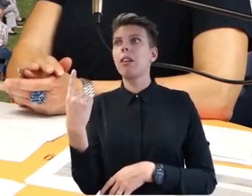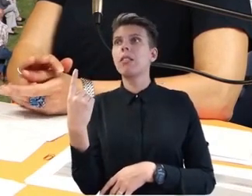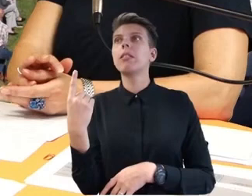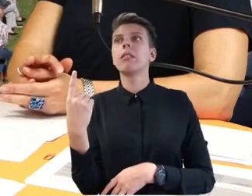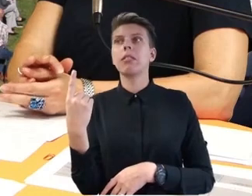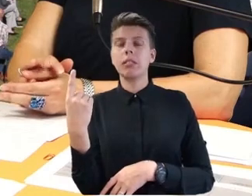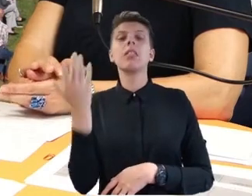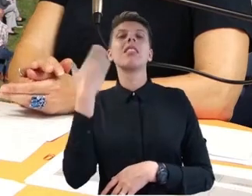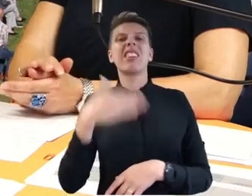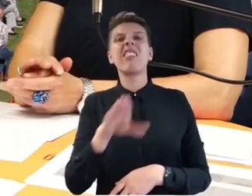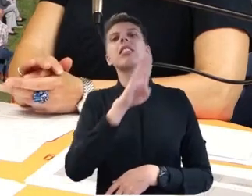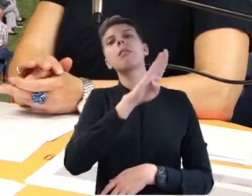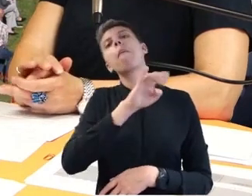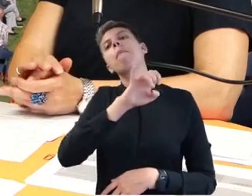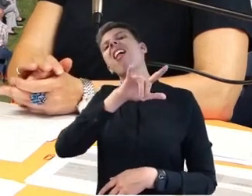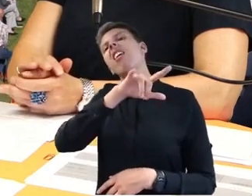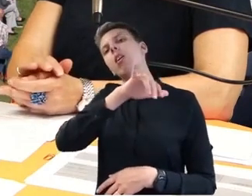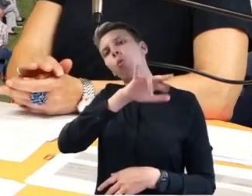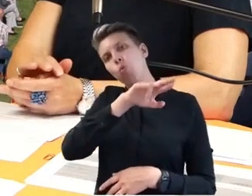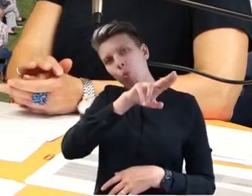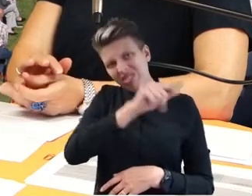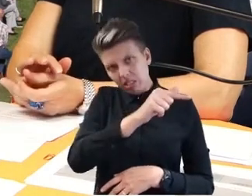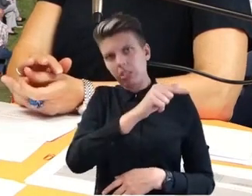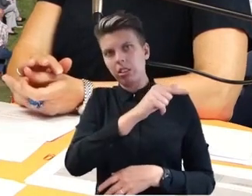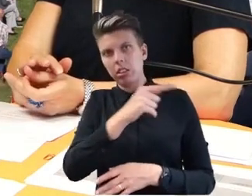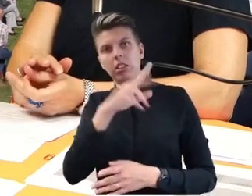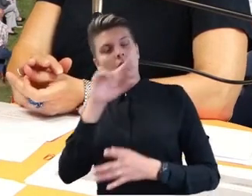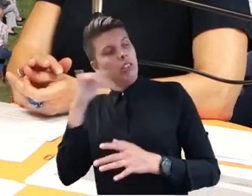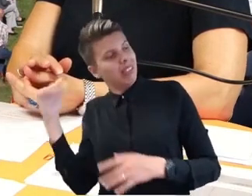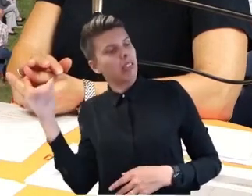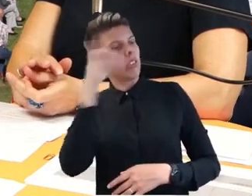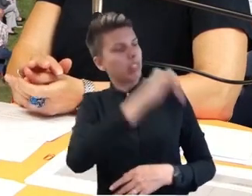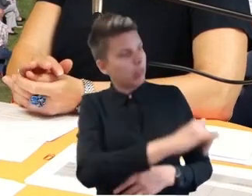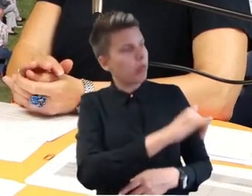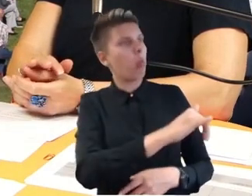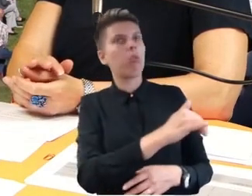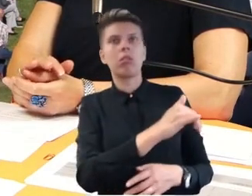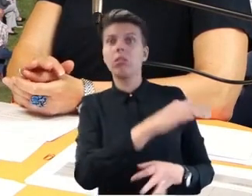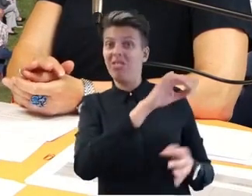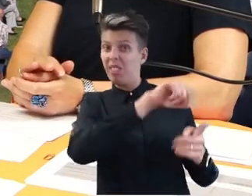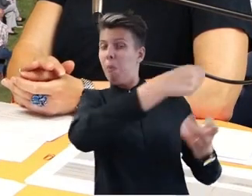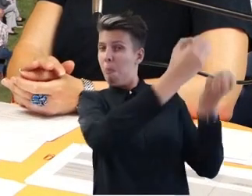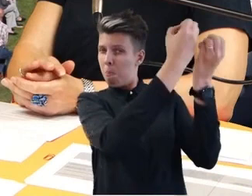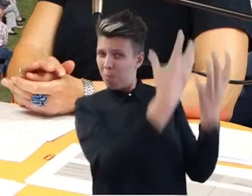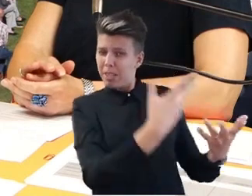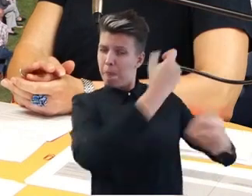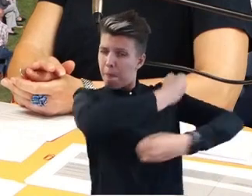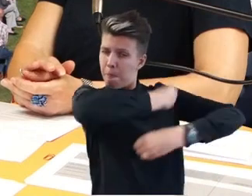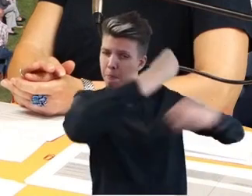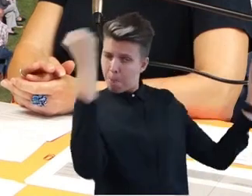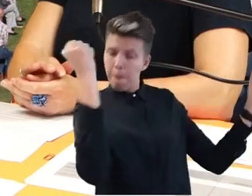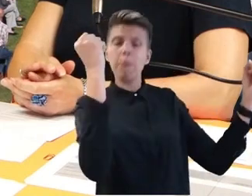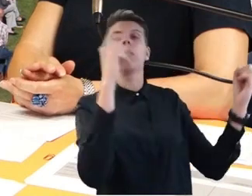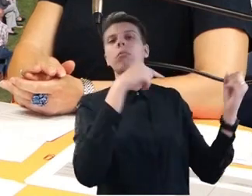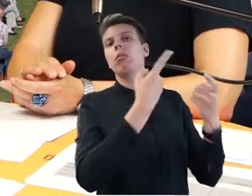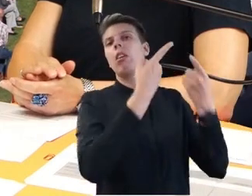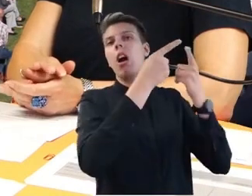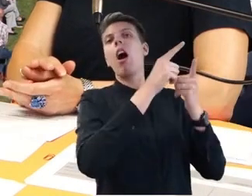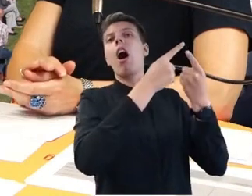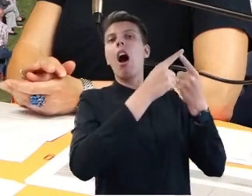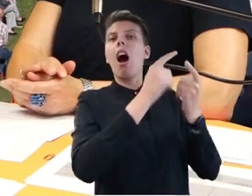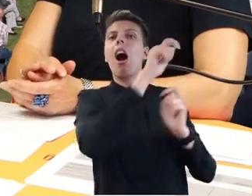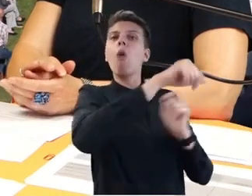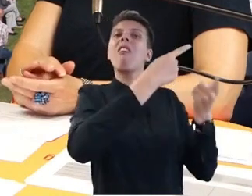ereignis in beirut vor ort und hat dort die behörden und deutschen beteiligten beraten und